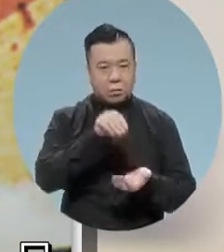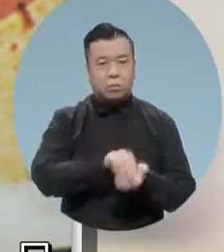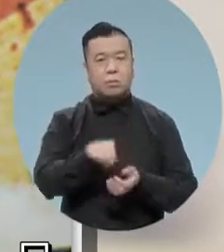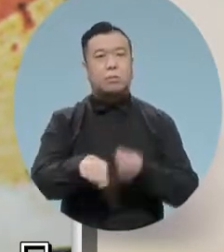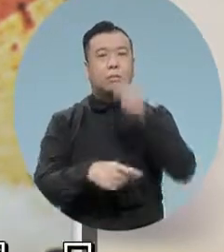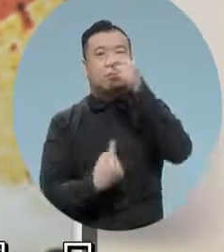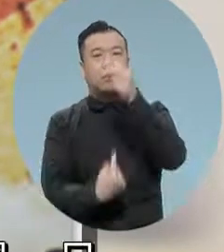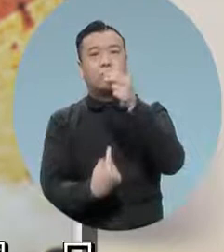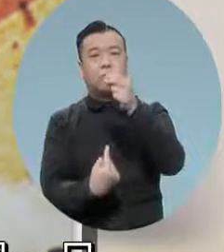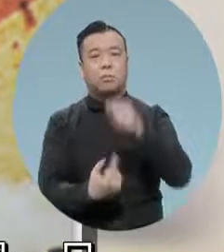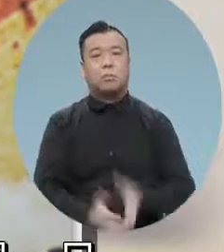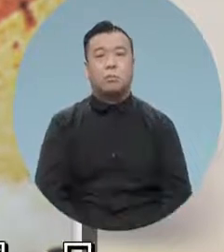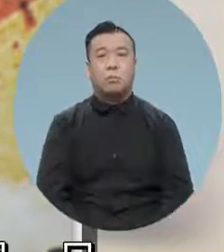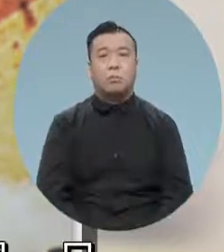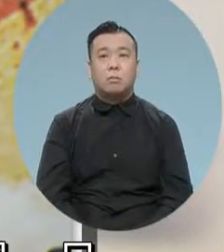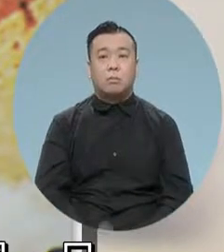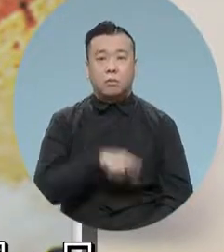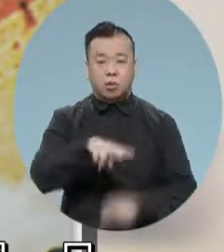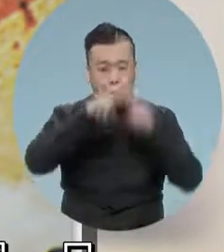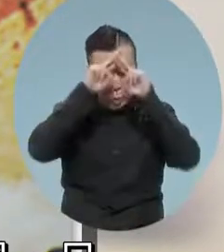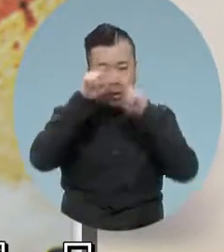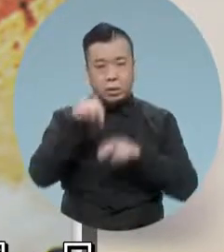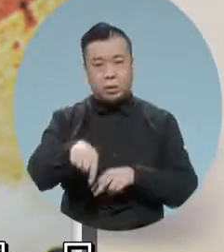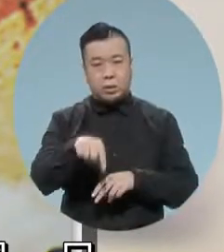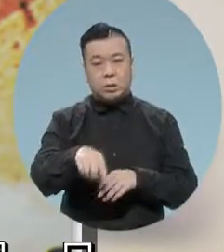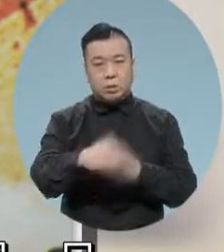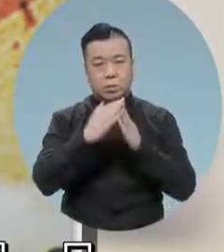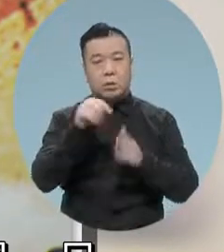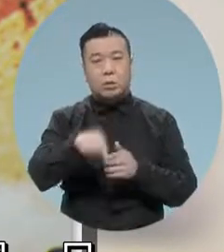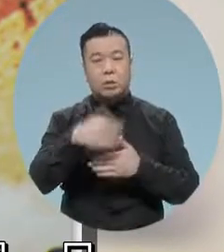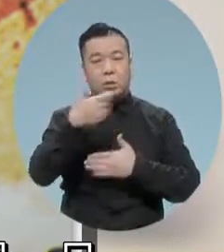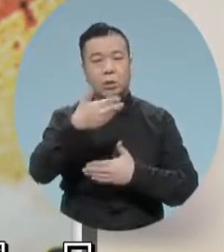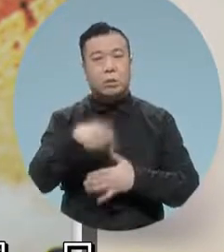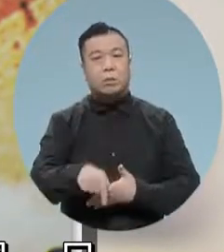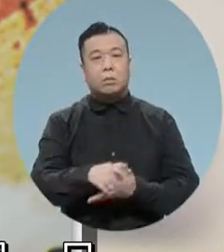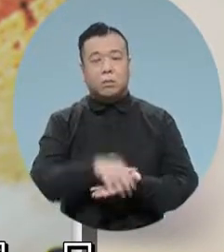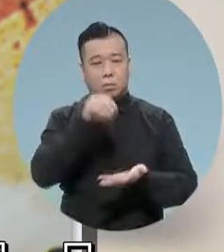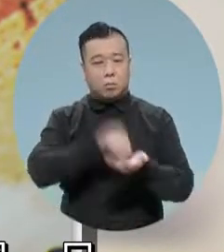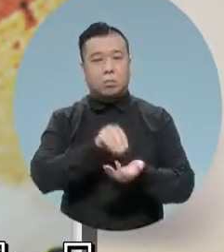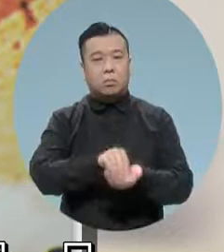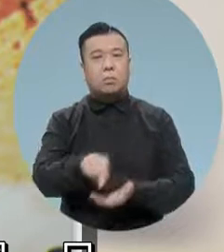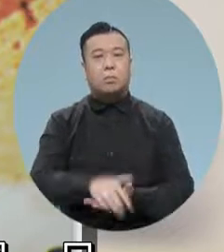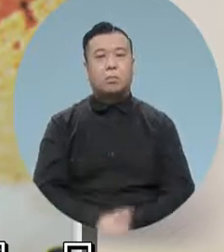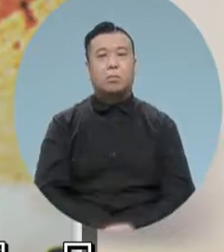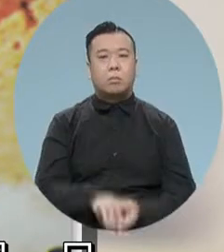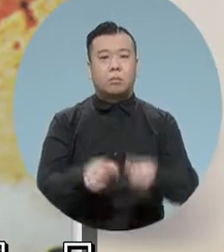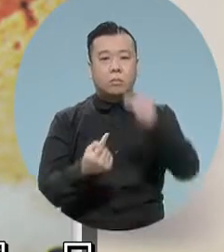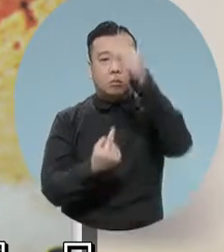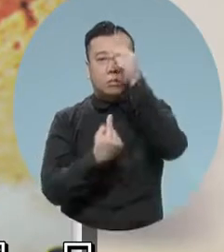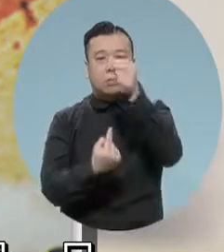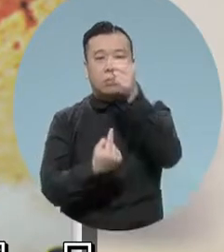啦。咁是呢，就共产党的创党日子呢就确定了